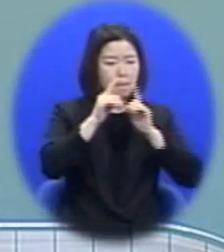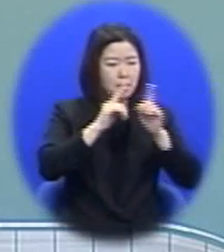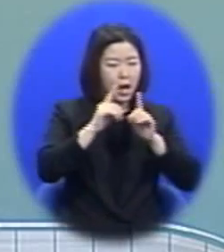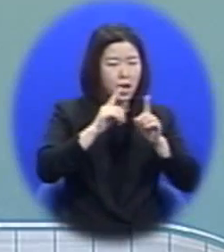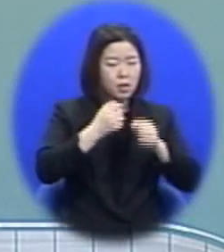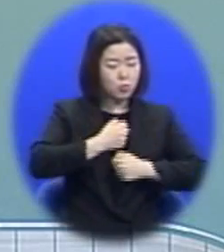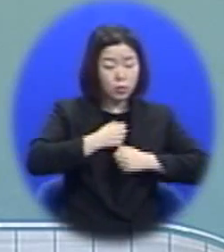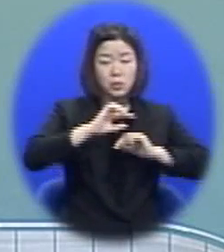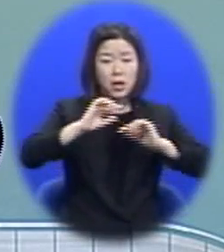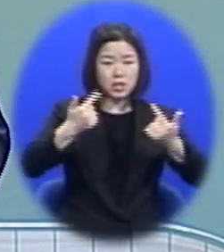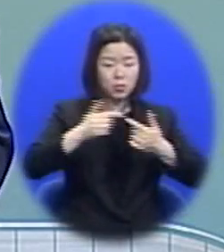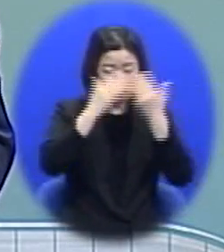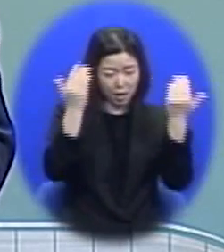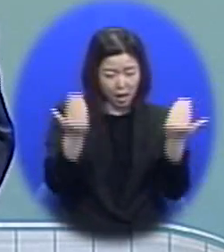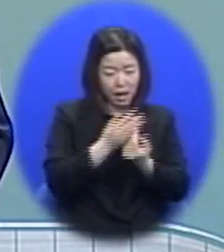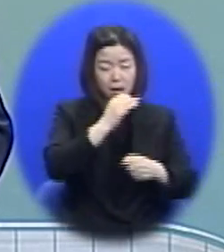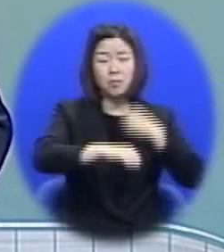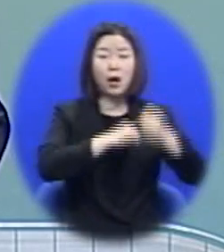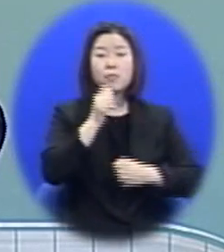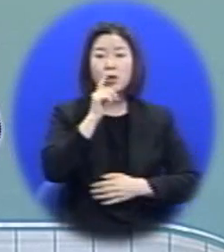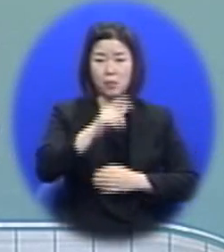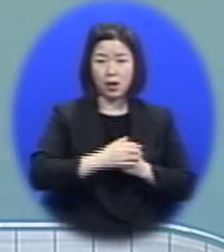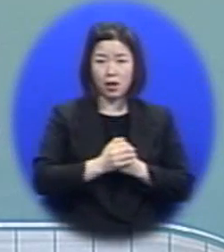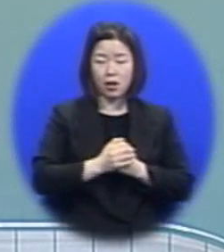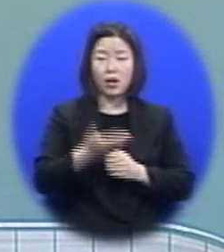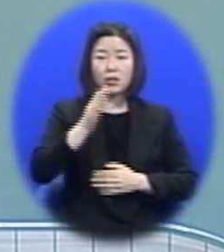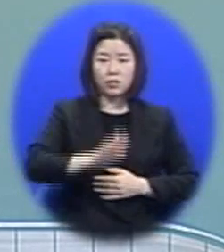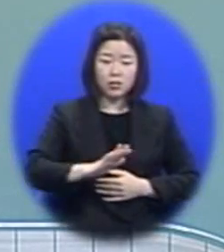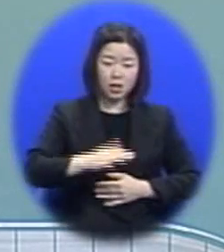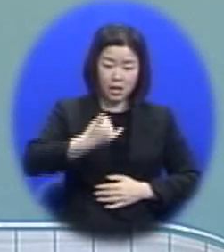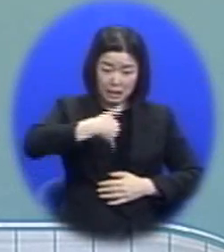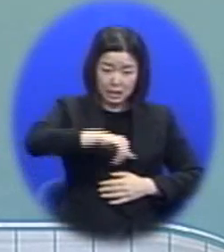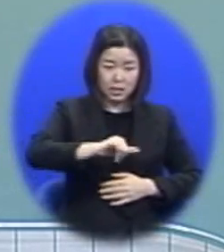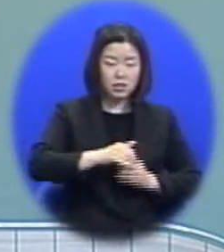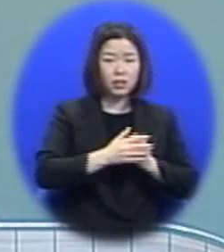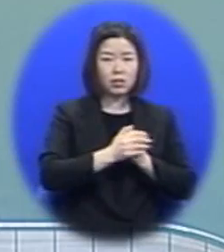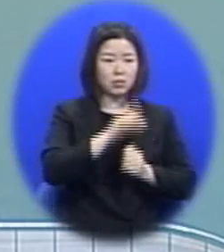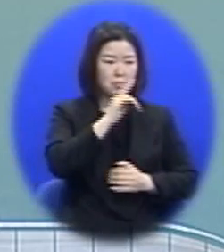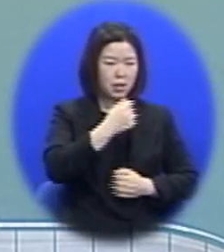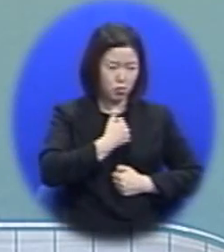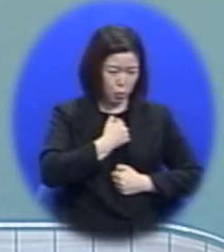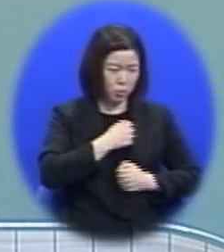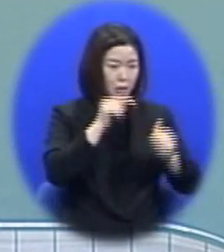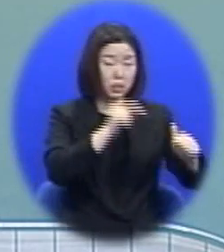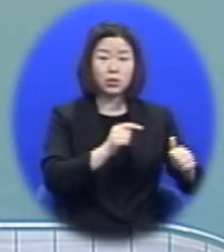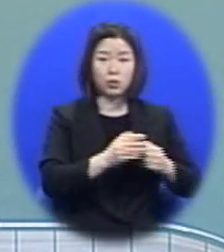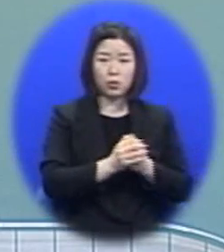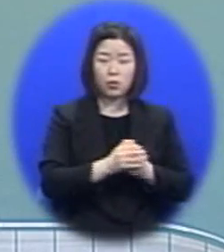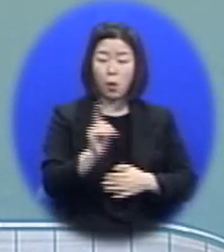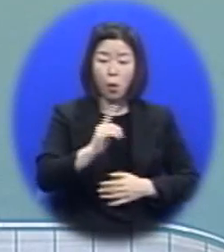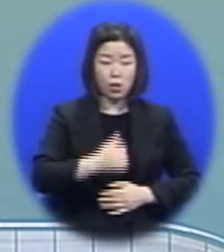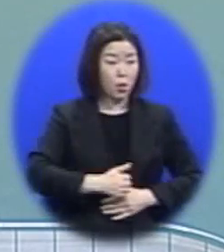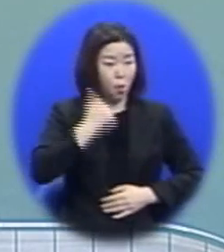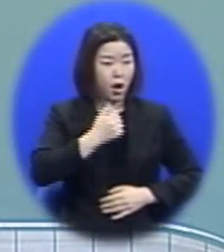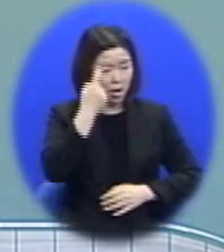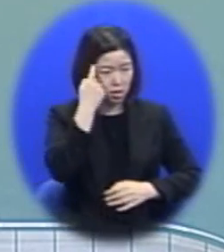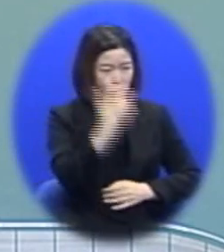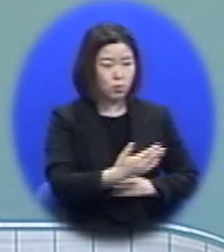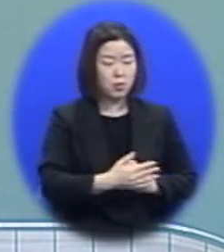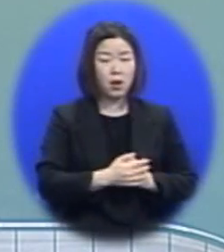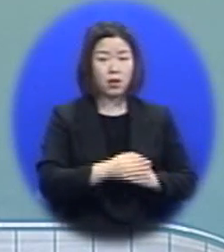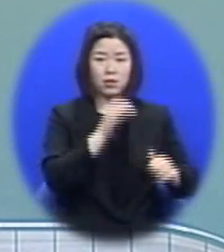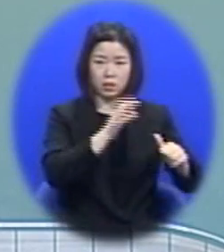하면서 자녀들에게는 입 조심하라 그러고 어디서 화를 내느냐 그러고 아이들이 그냥